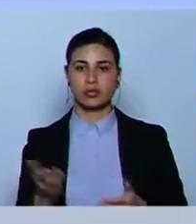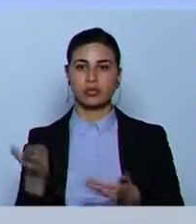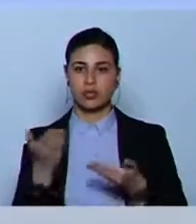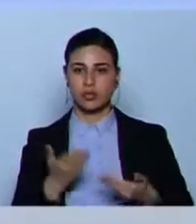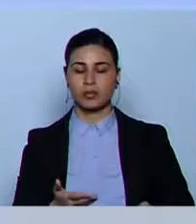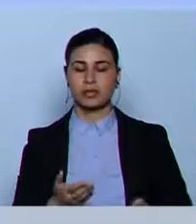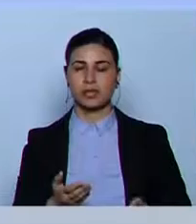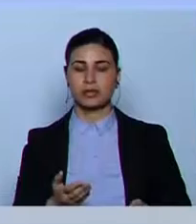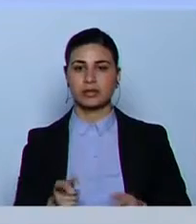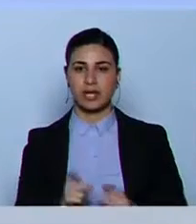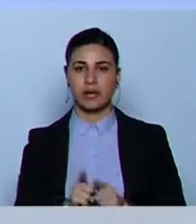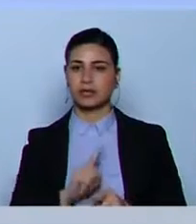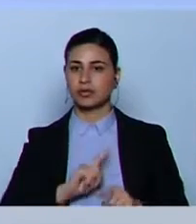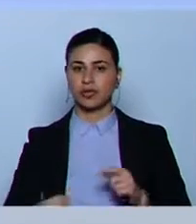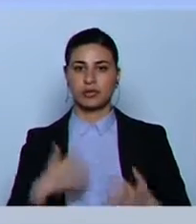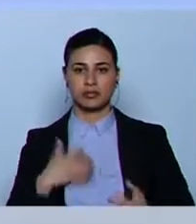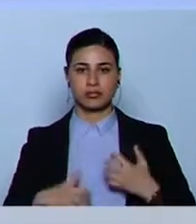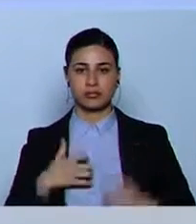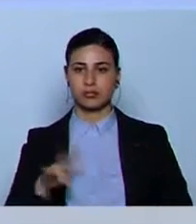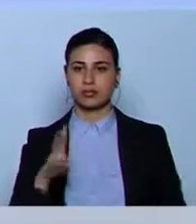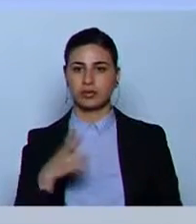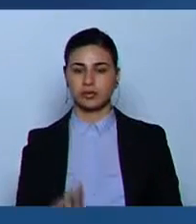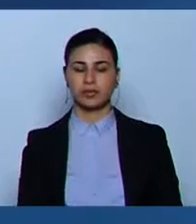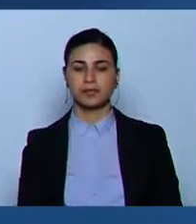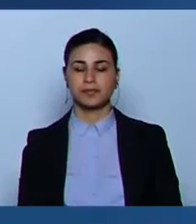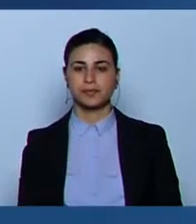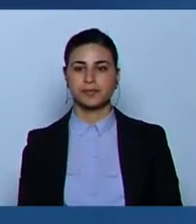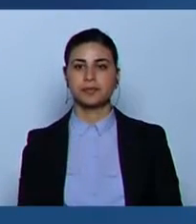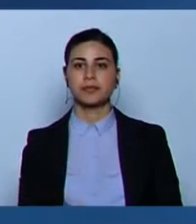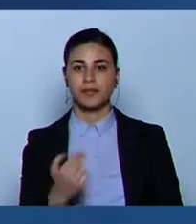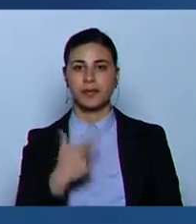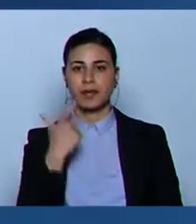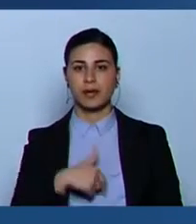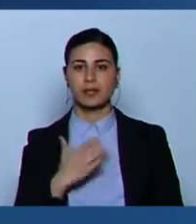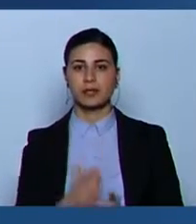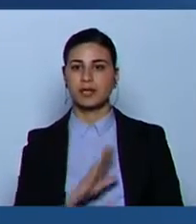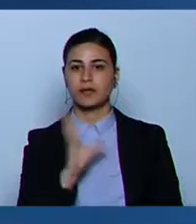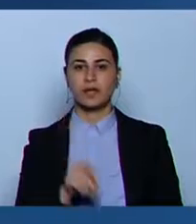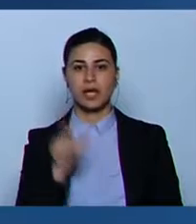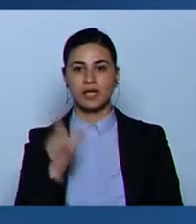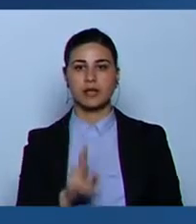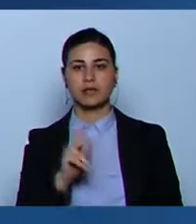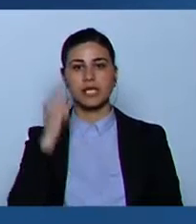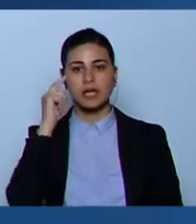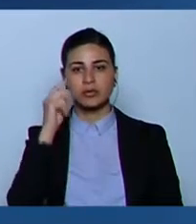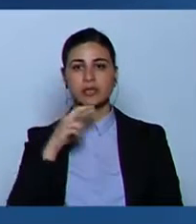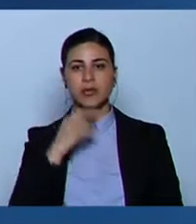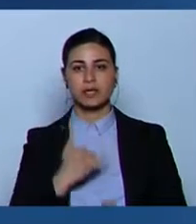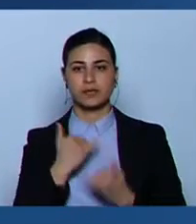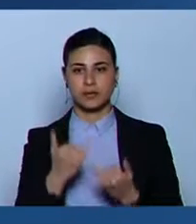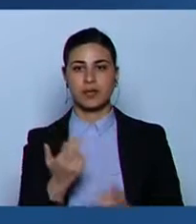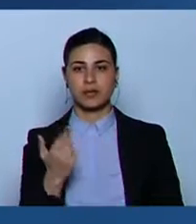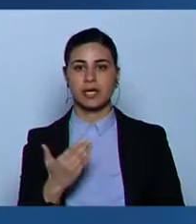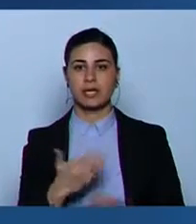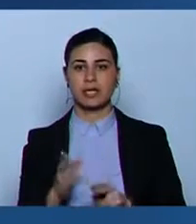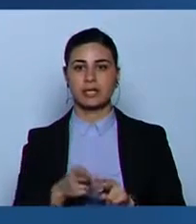რომ არ დაჩქარდეს ეს მოვლენები? პრინციპში ვეკუთვნი იმ ადამიანს, რომელიც ყველა ადამიანს, ვინც აზროვნებს, პატივცემ,